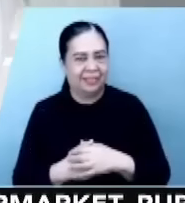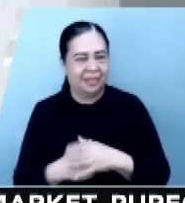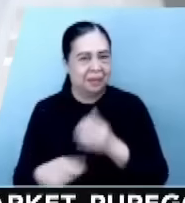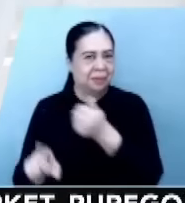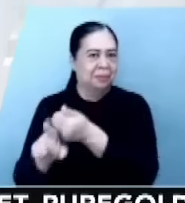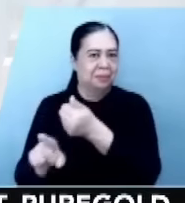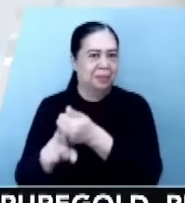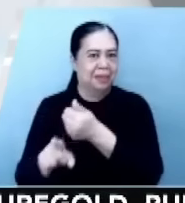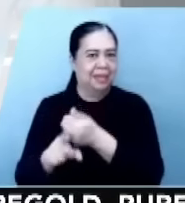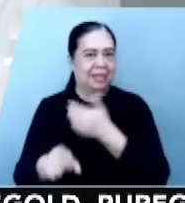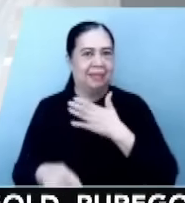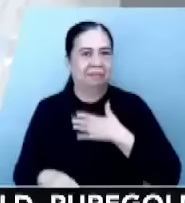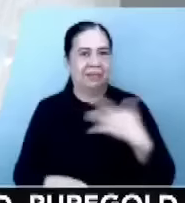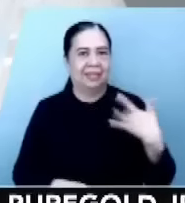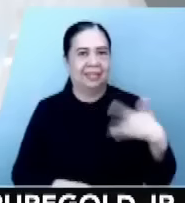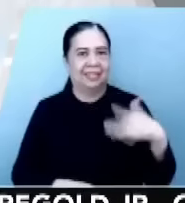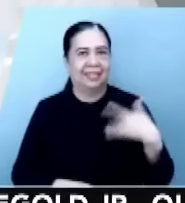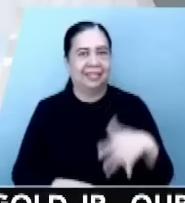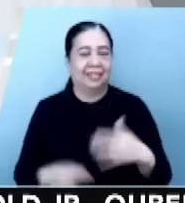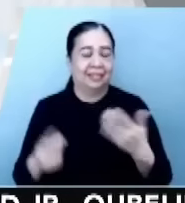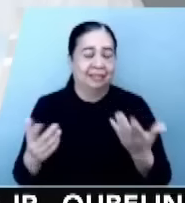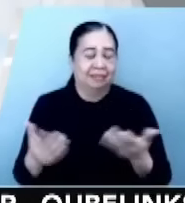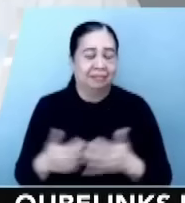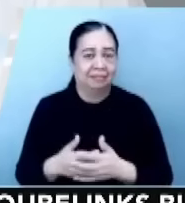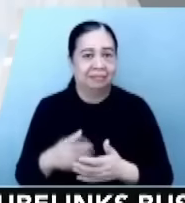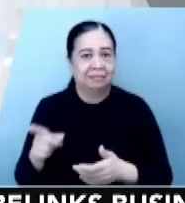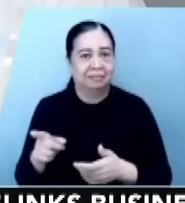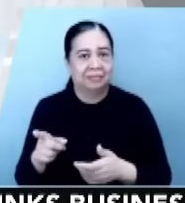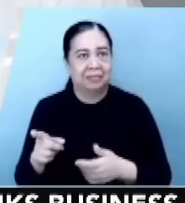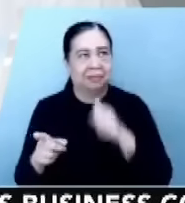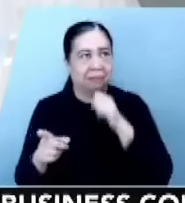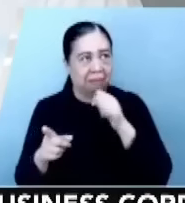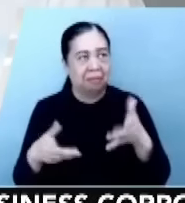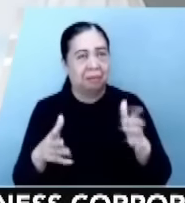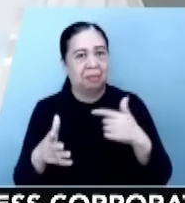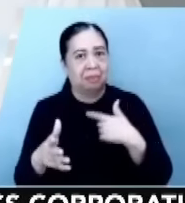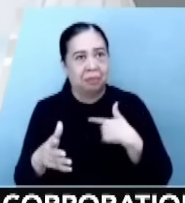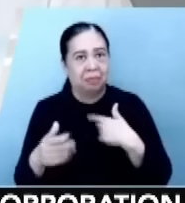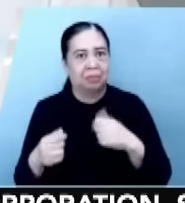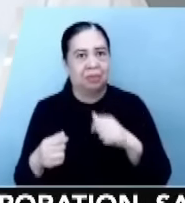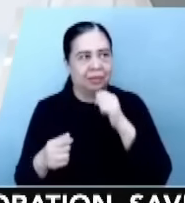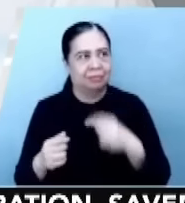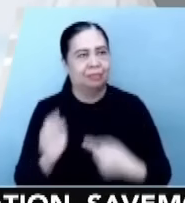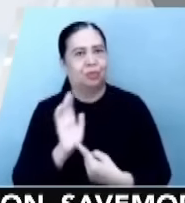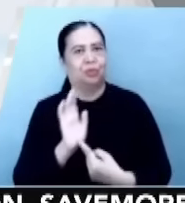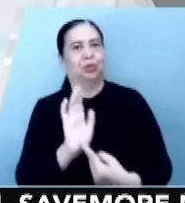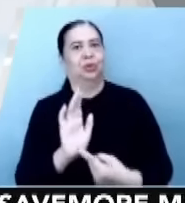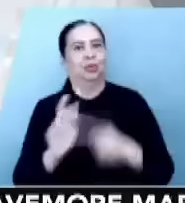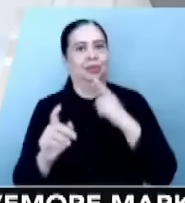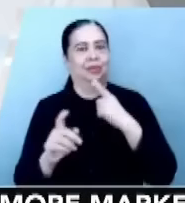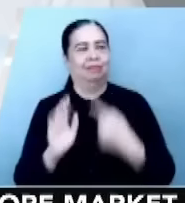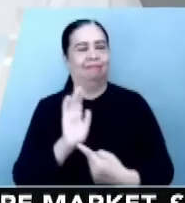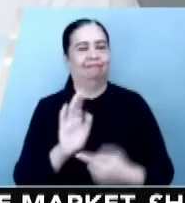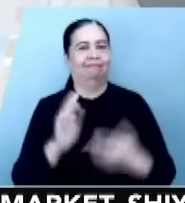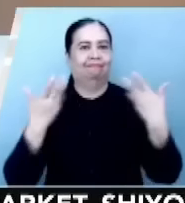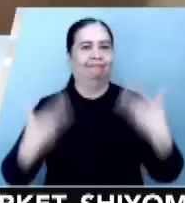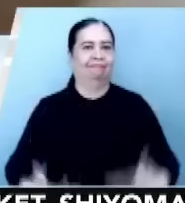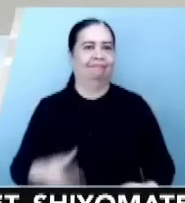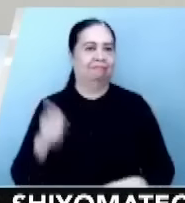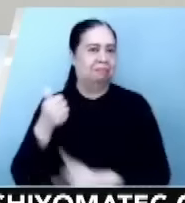aking stylist dyan kasi syempre hindi niya ako hahayaang hindi mag-stand out eh. Gusto niya talaga mag-stand out to, kaya siya bahala